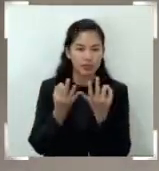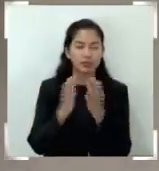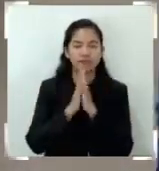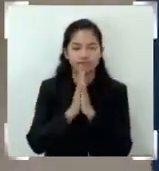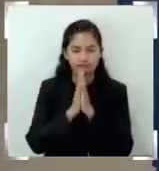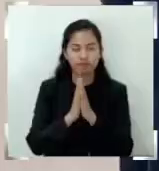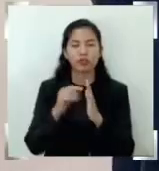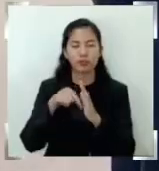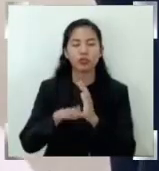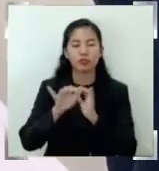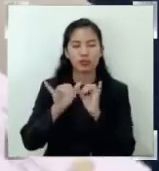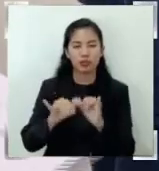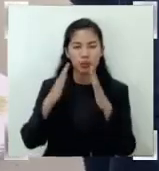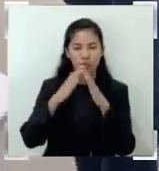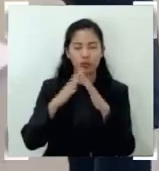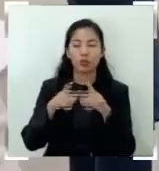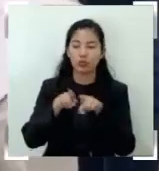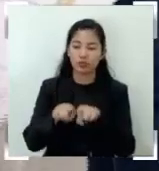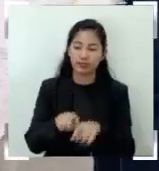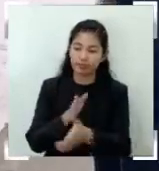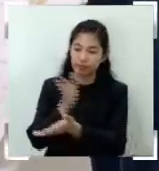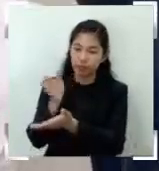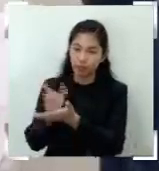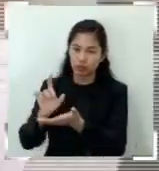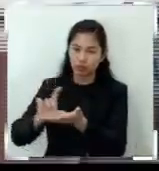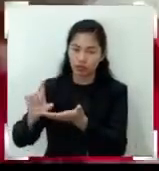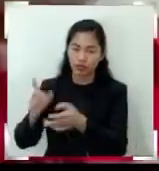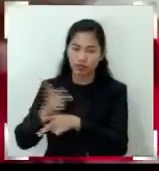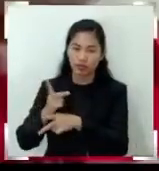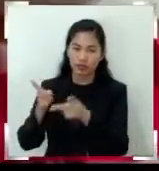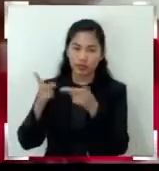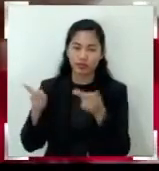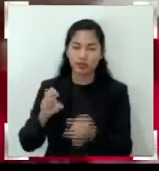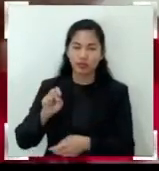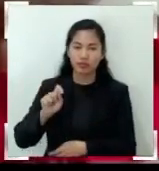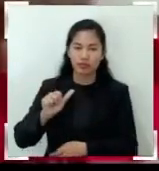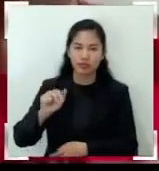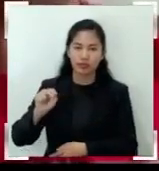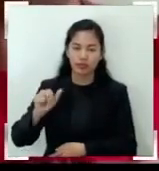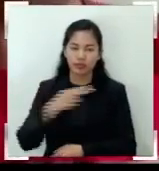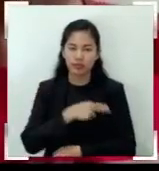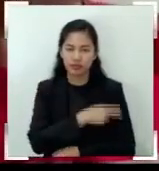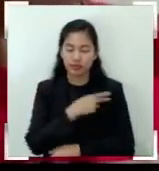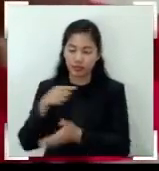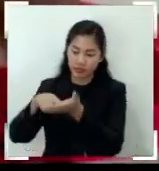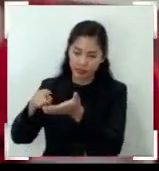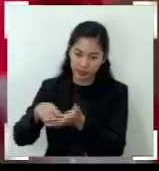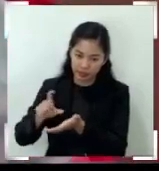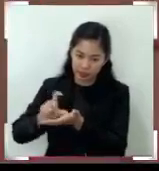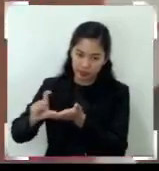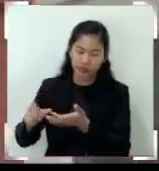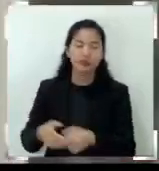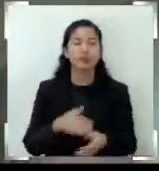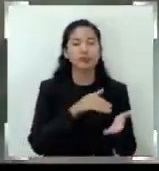sa pagbisita sa COVID vaccine storage facility sa Santa Ana Hospital. Si Doc Willie Ong ipinakita sa kanyang Facebook Live ang